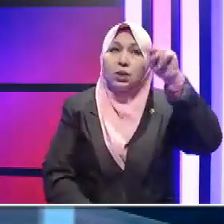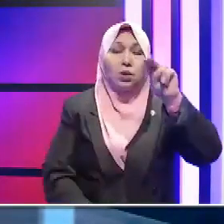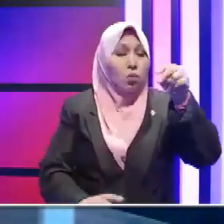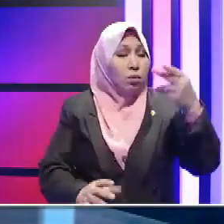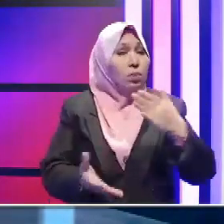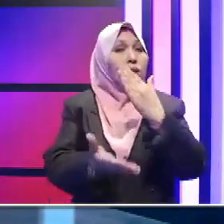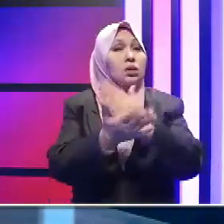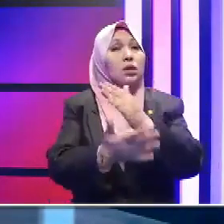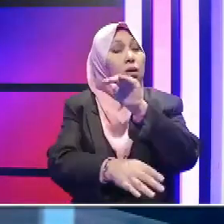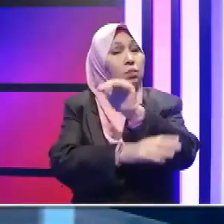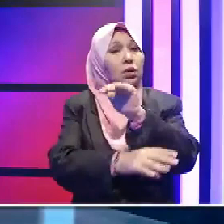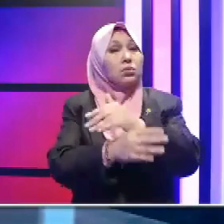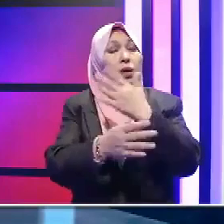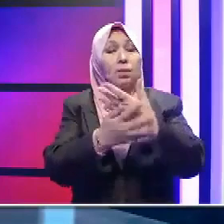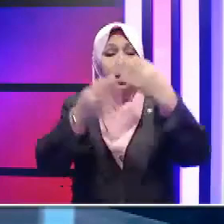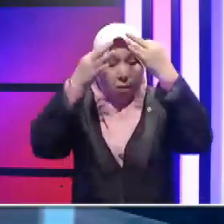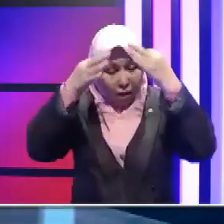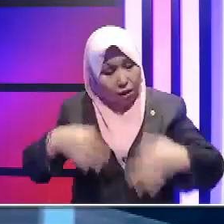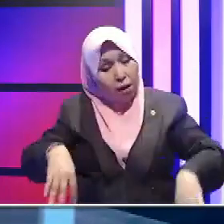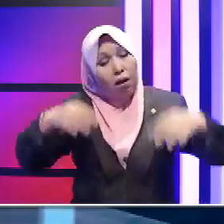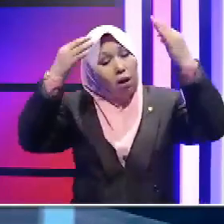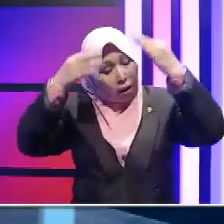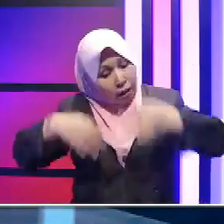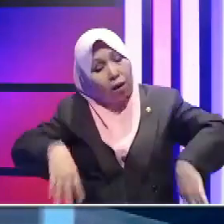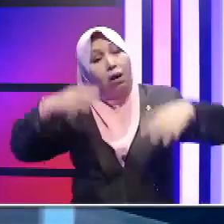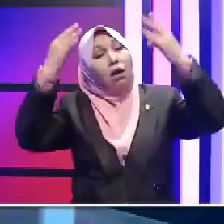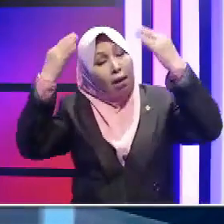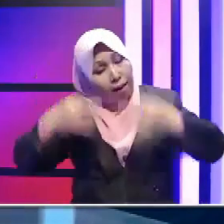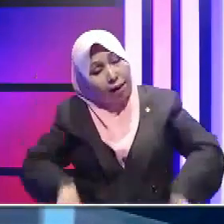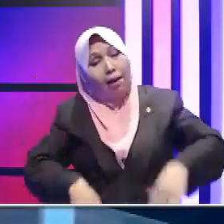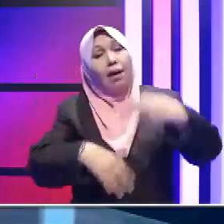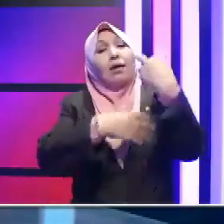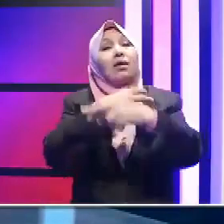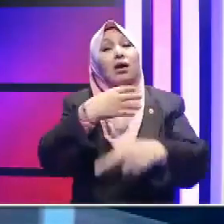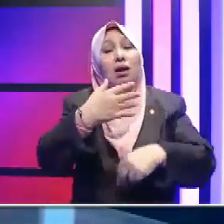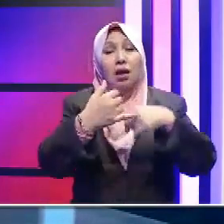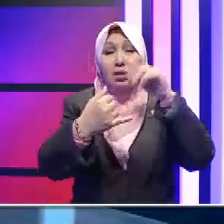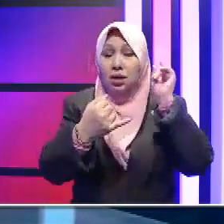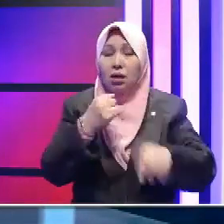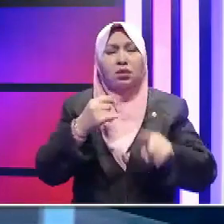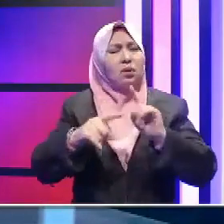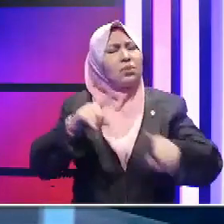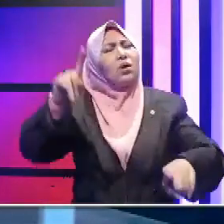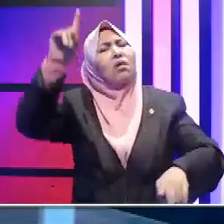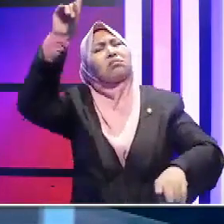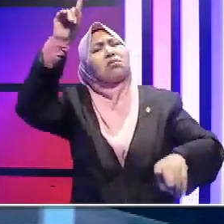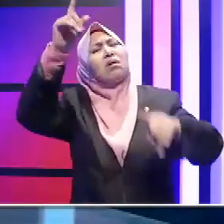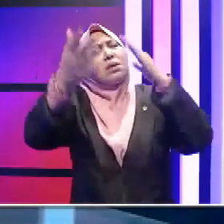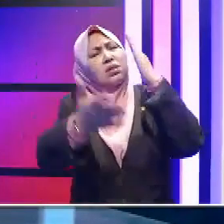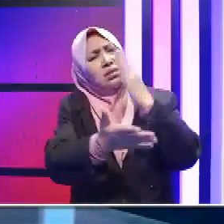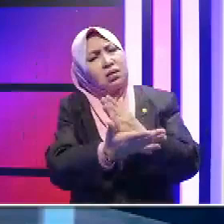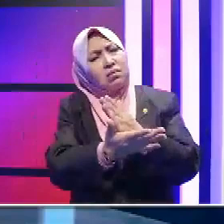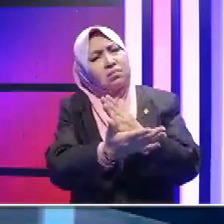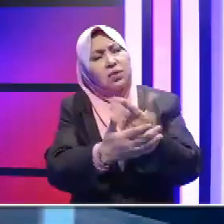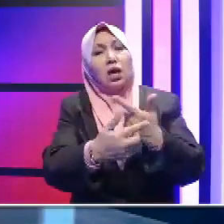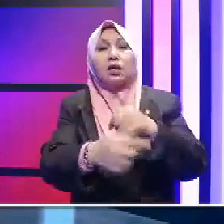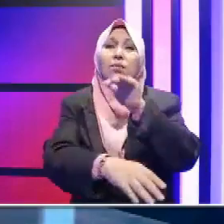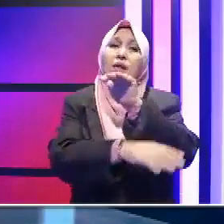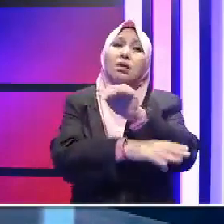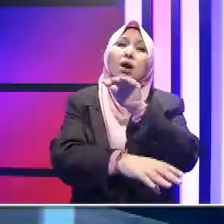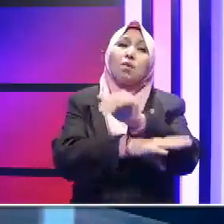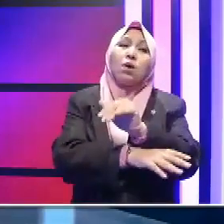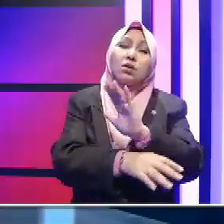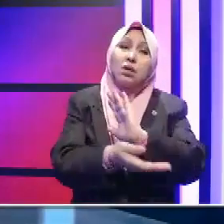sampai ketipisan peluh dan darah yang terakhir sebenarnya tetapi Allah menghentikan Baginda daripada berdakwah